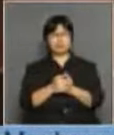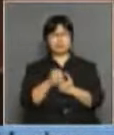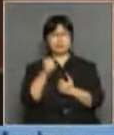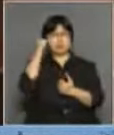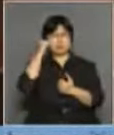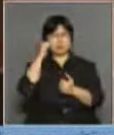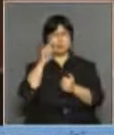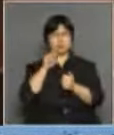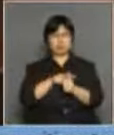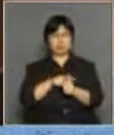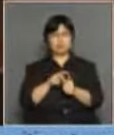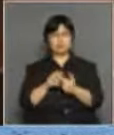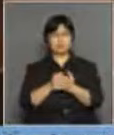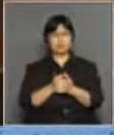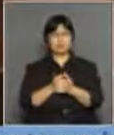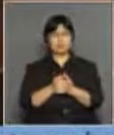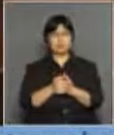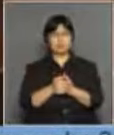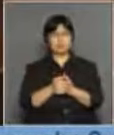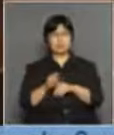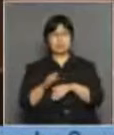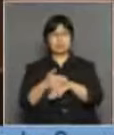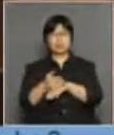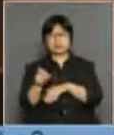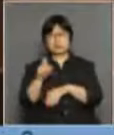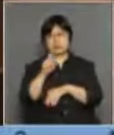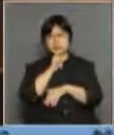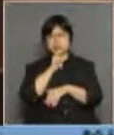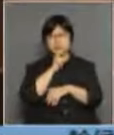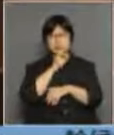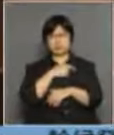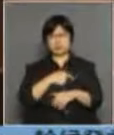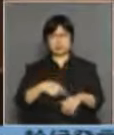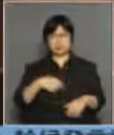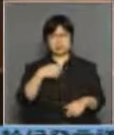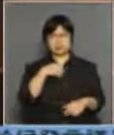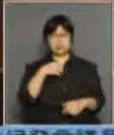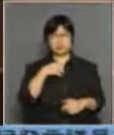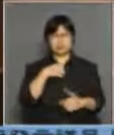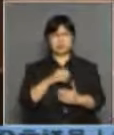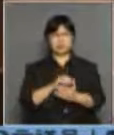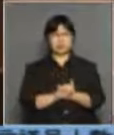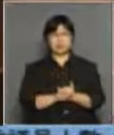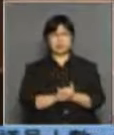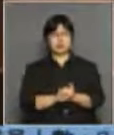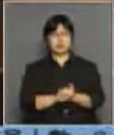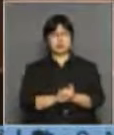管。剛才有些議員擔心那些所謂的